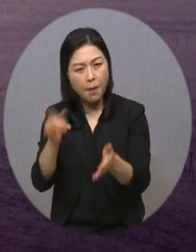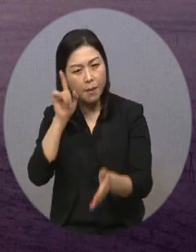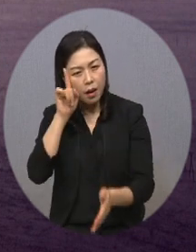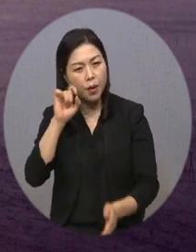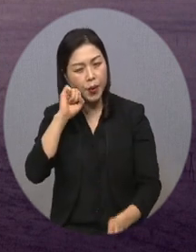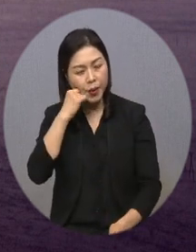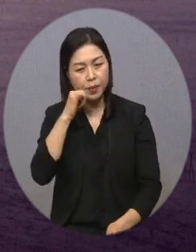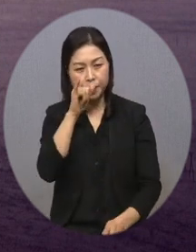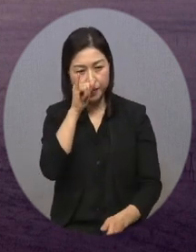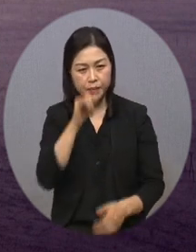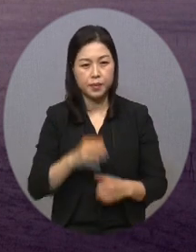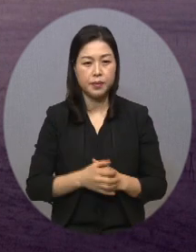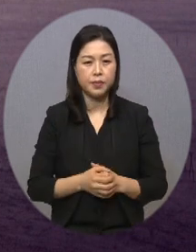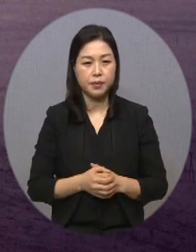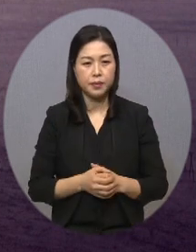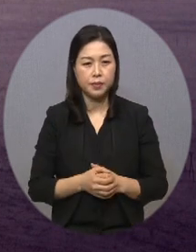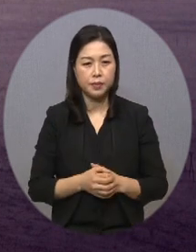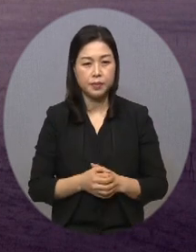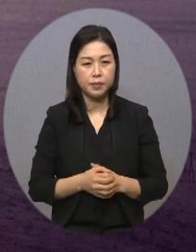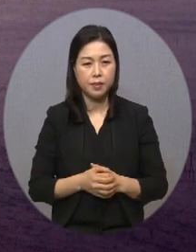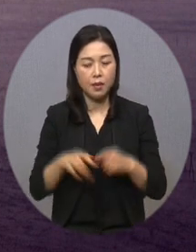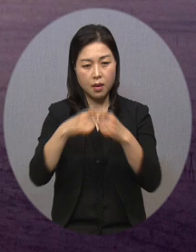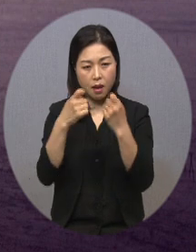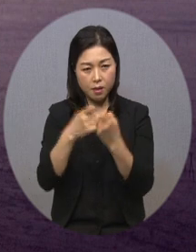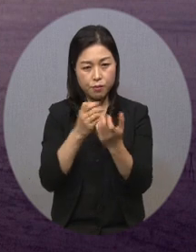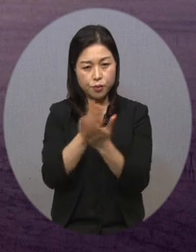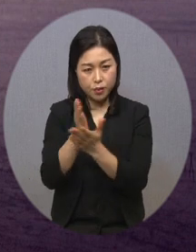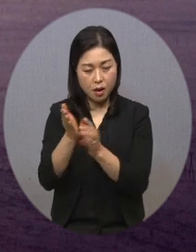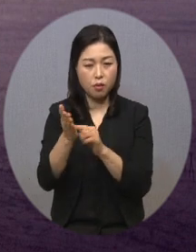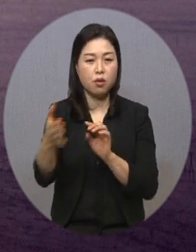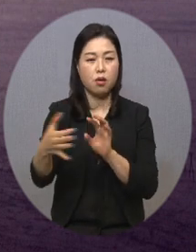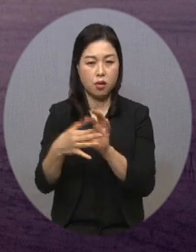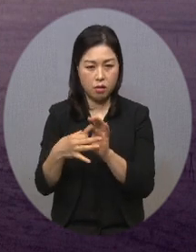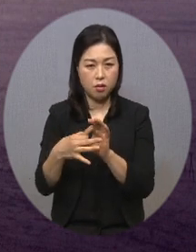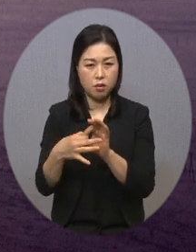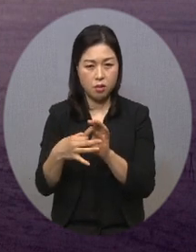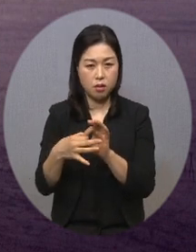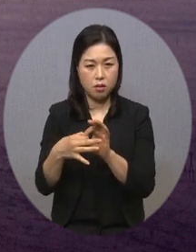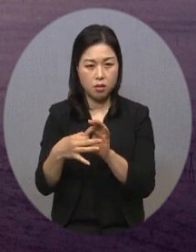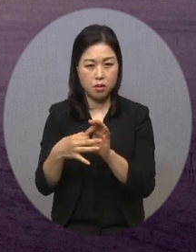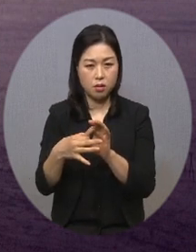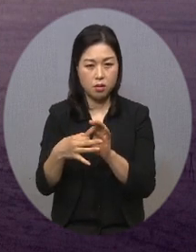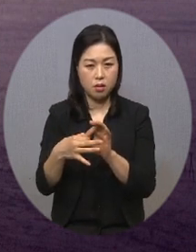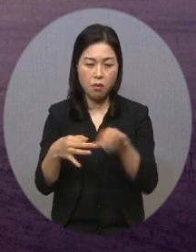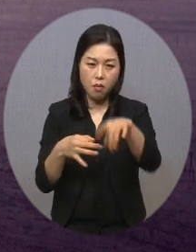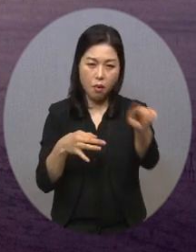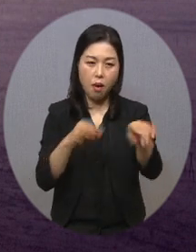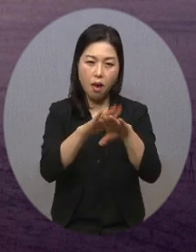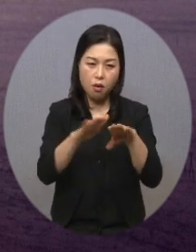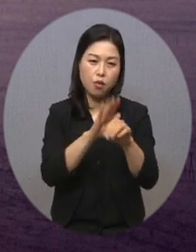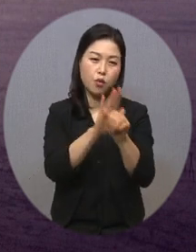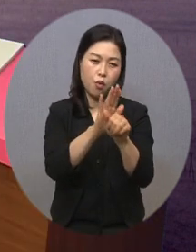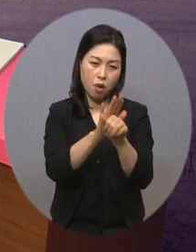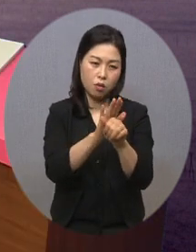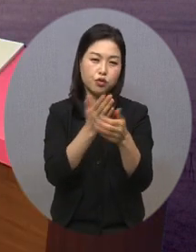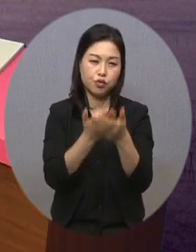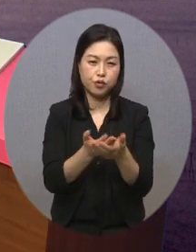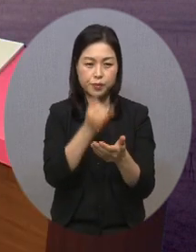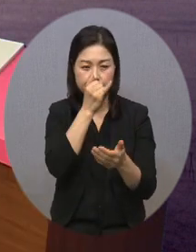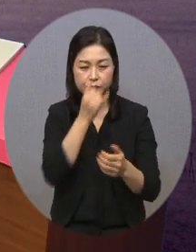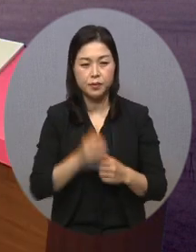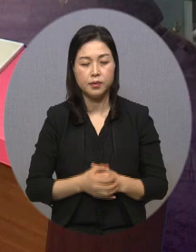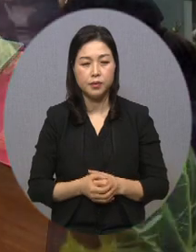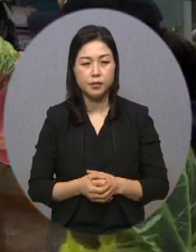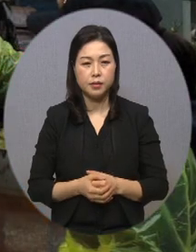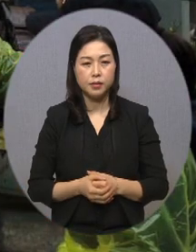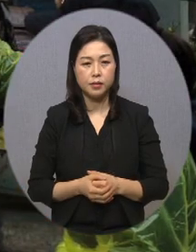것 같고요. 이러는 경우에는 민간 영역과 연계를 해서 대책을 세우는 게 더 중요한 일이라고 봅니다. 그럴